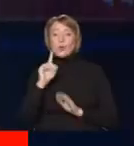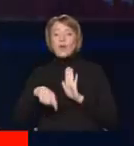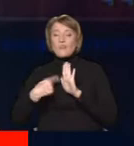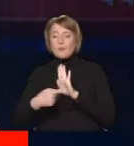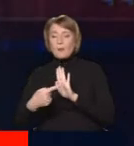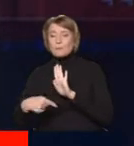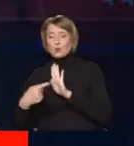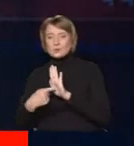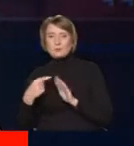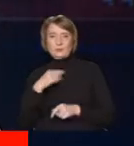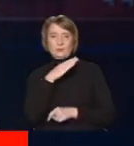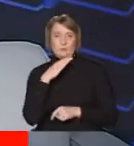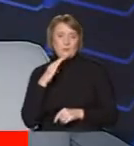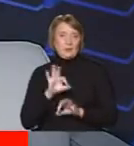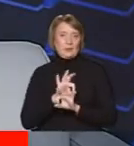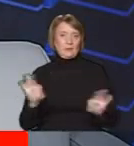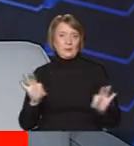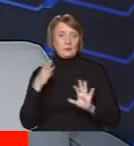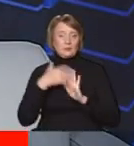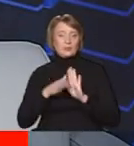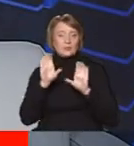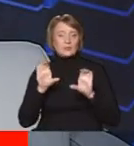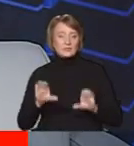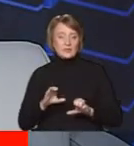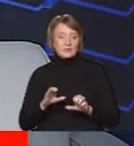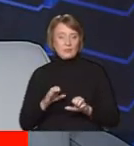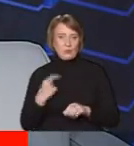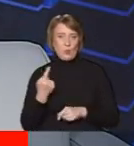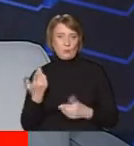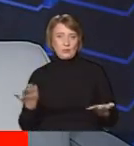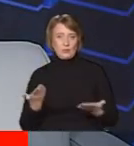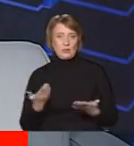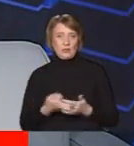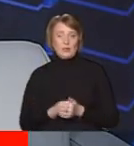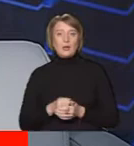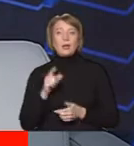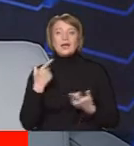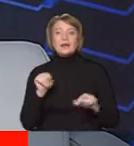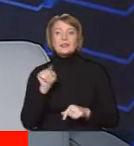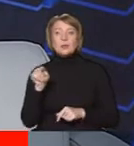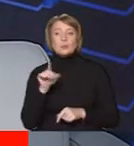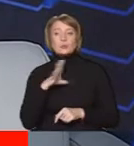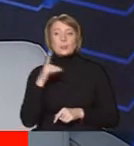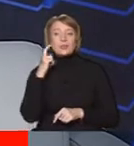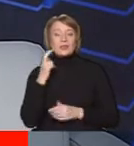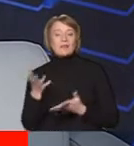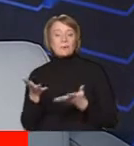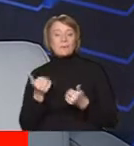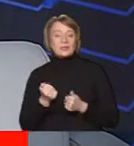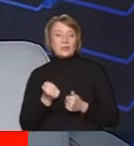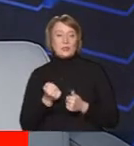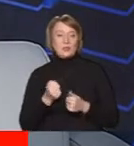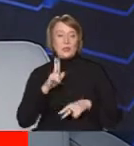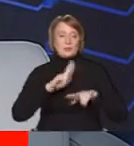вами прекрасно понимаем, лежит в законодательной области. Не в области там, где может Киев принимать решения.